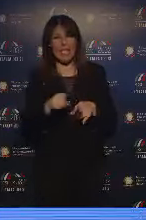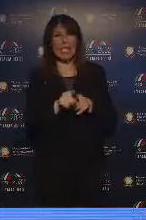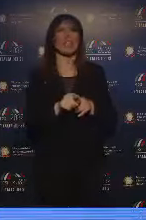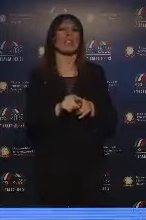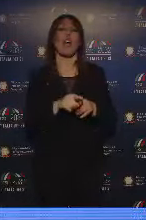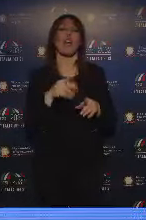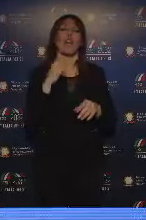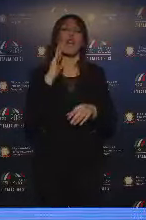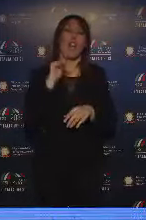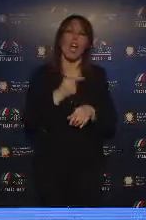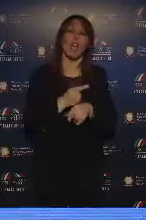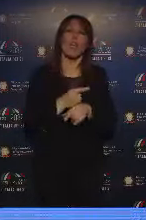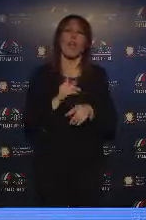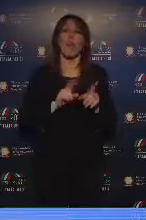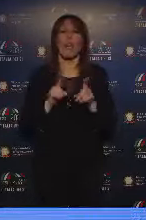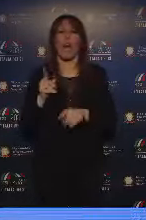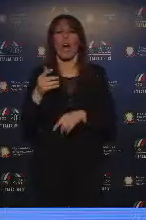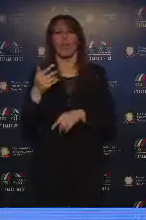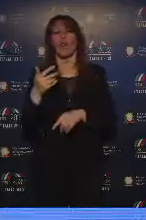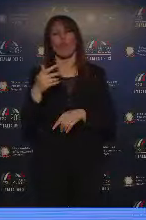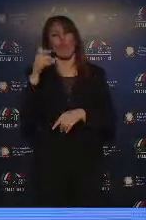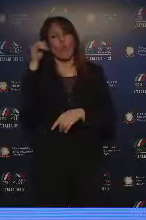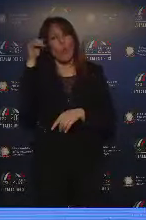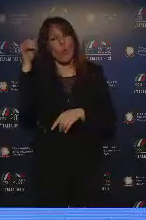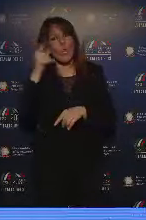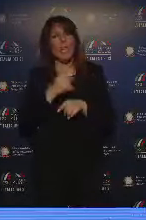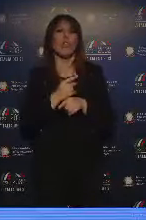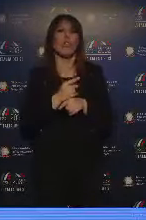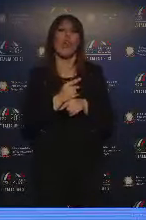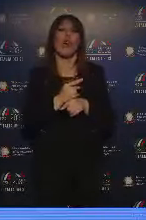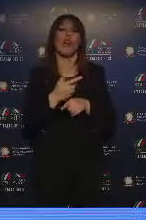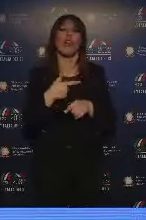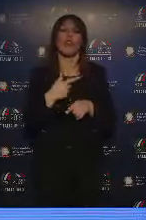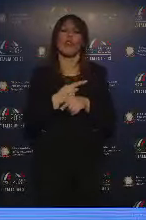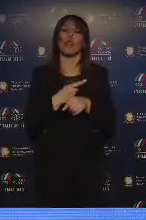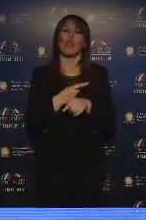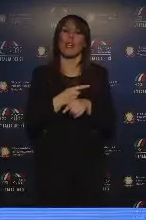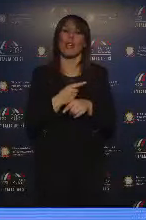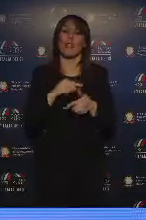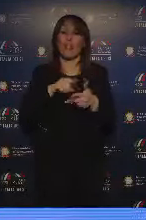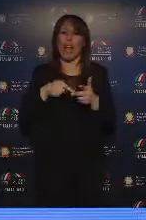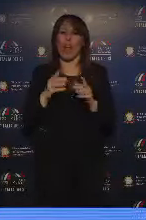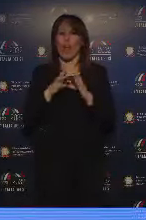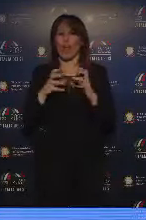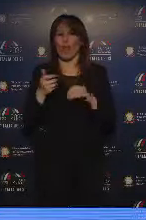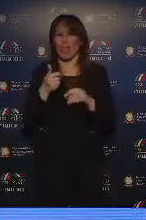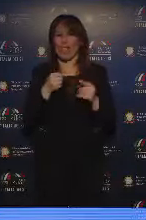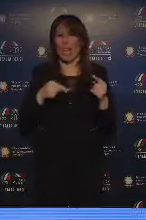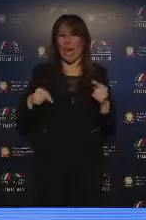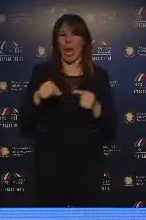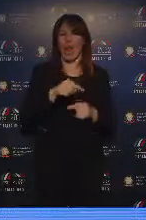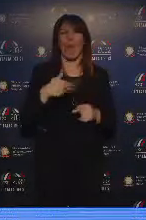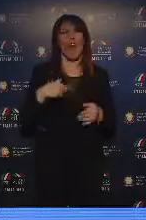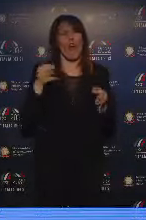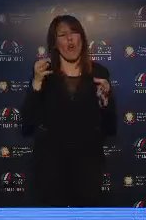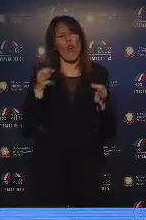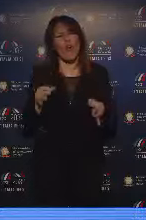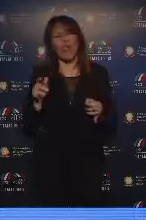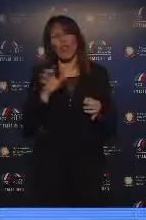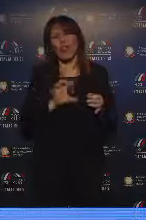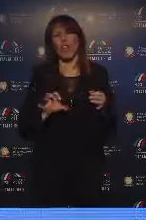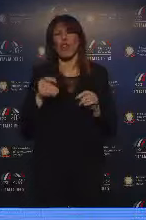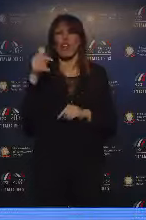Milano Torino per il triangolo industriale Però io sono assolutamente convinto che soprattutto le regioni del sud